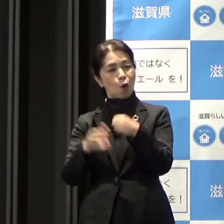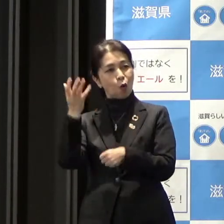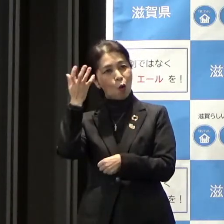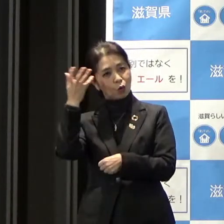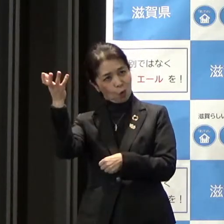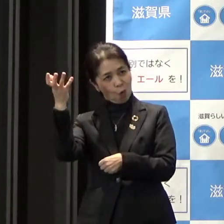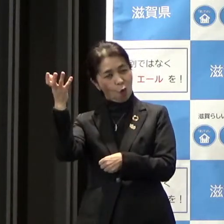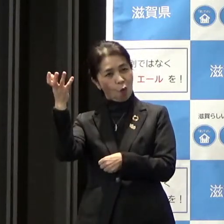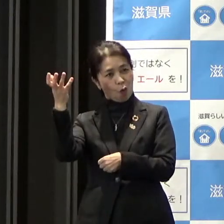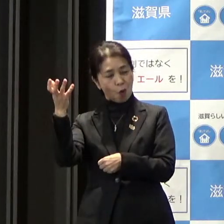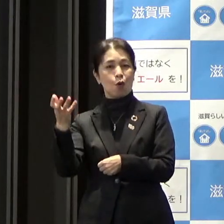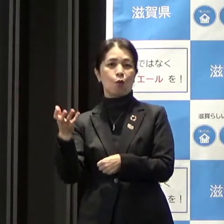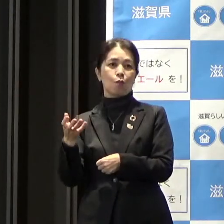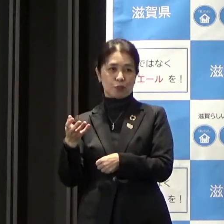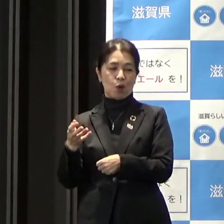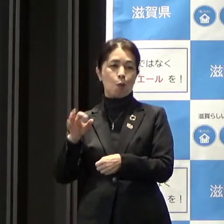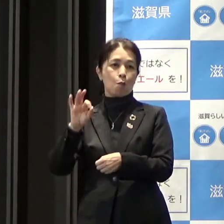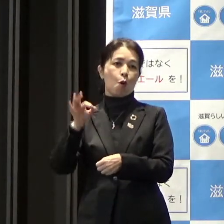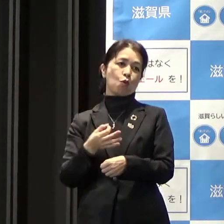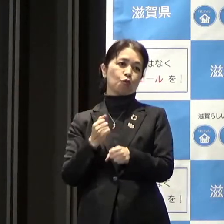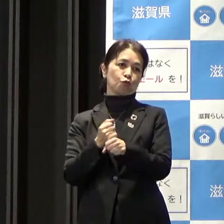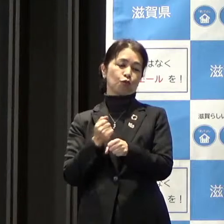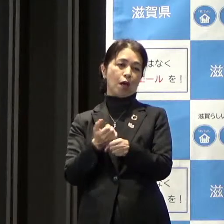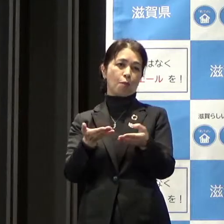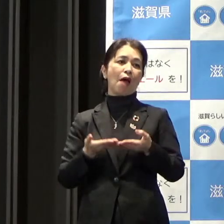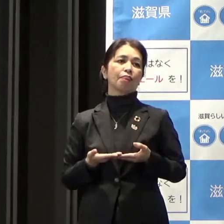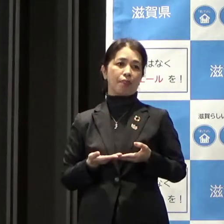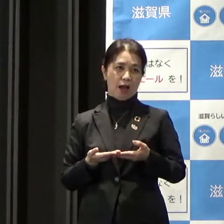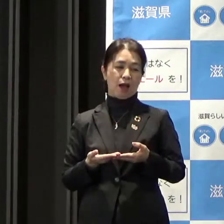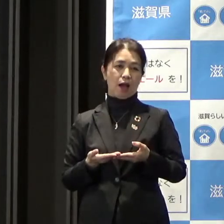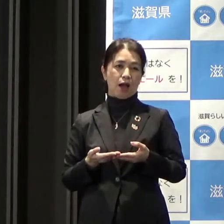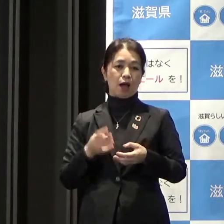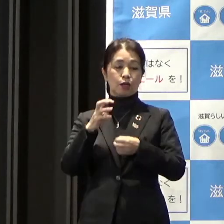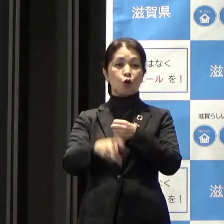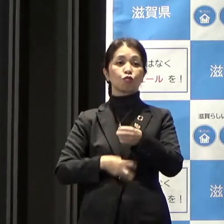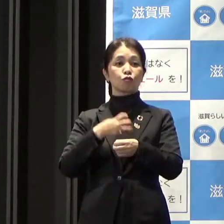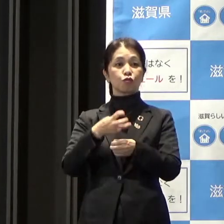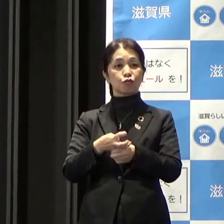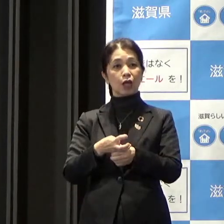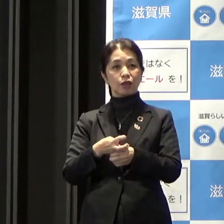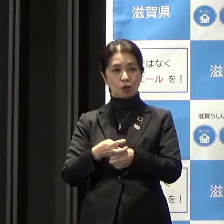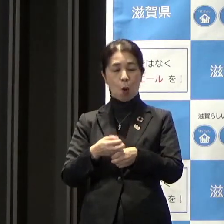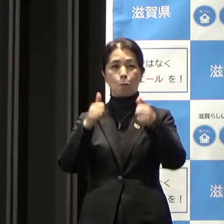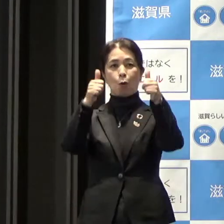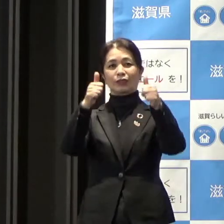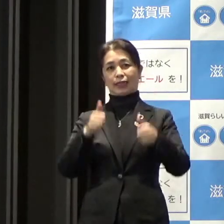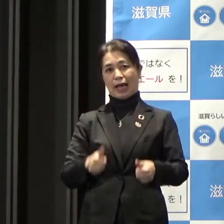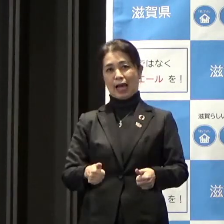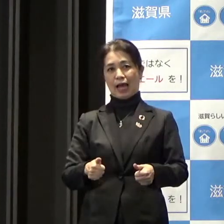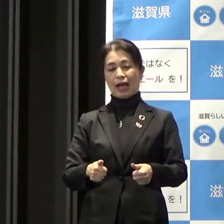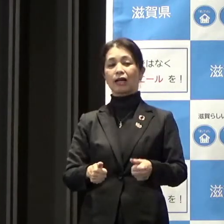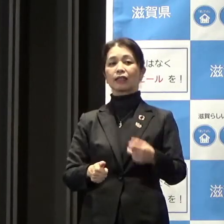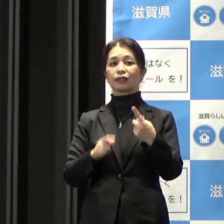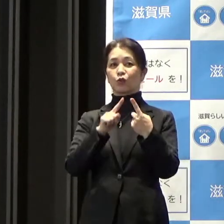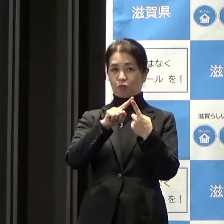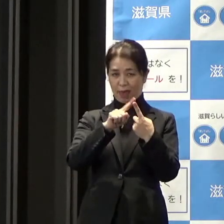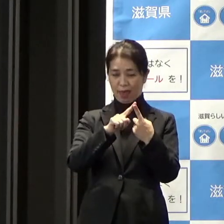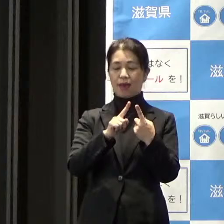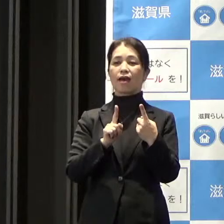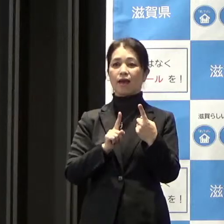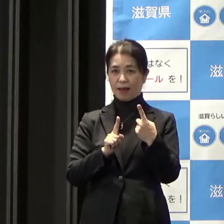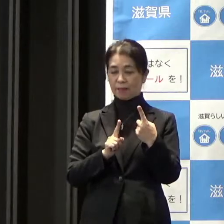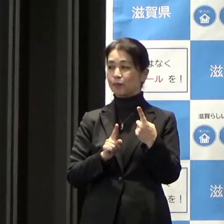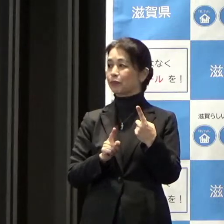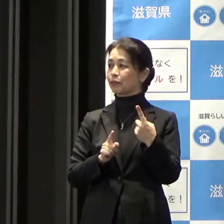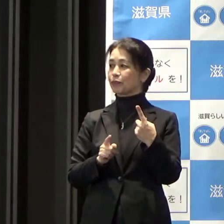ただきました。まず一つ目は琵琶湖の日40周年のポスターでございまして、